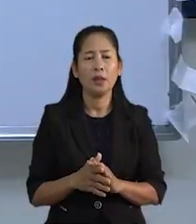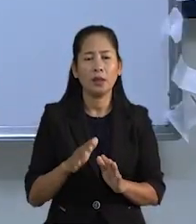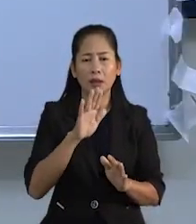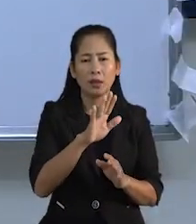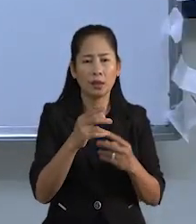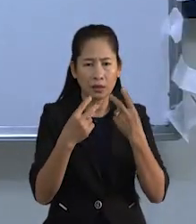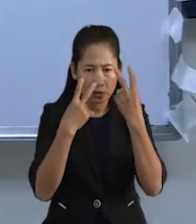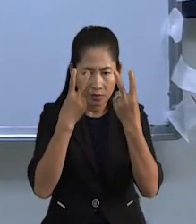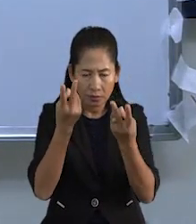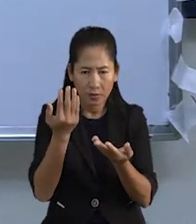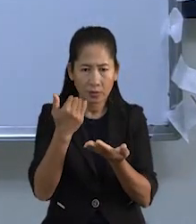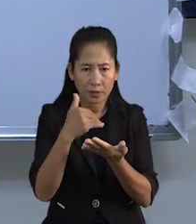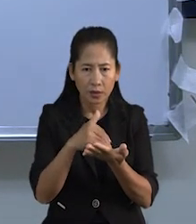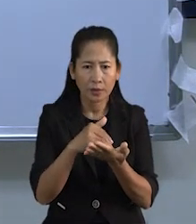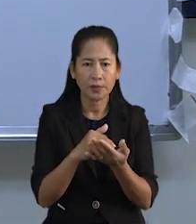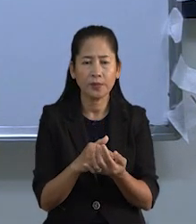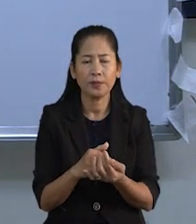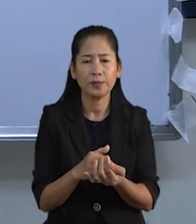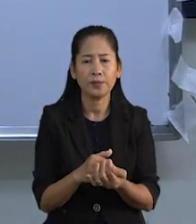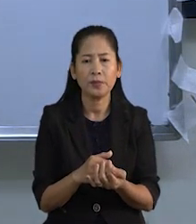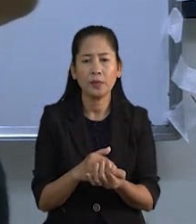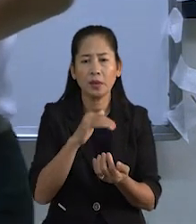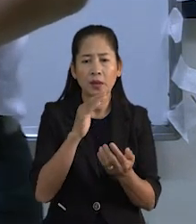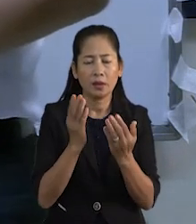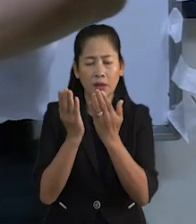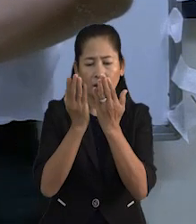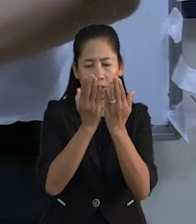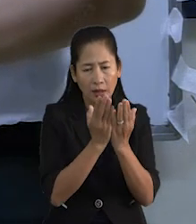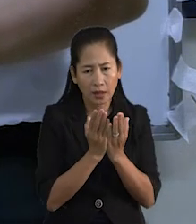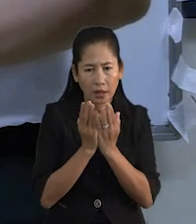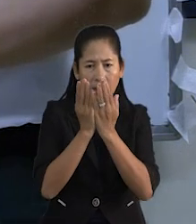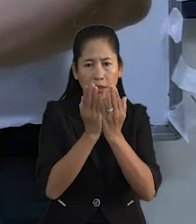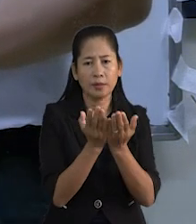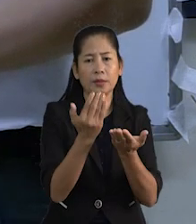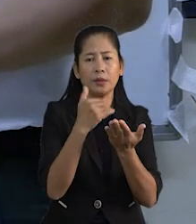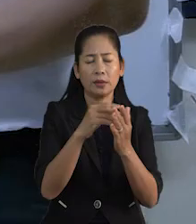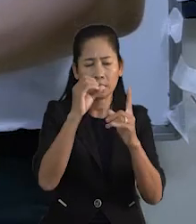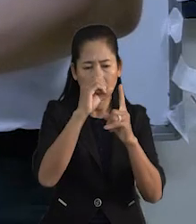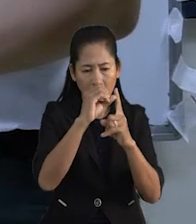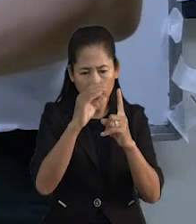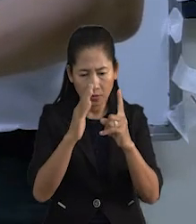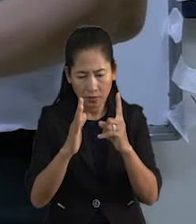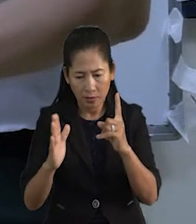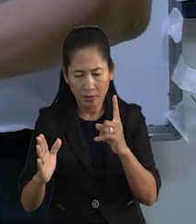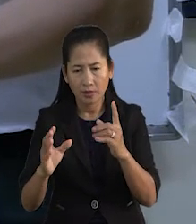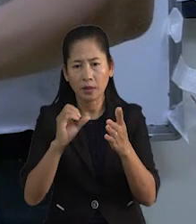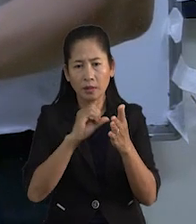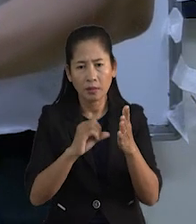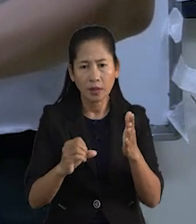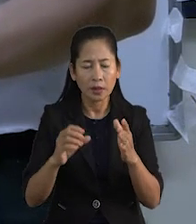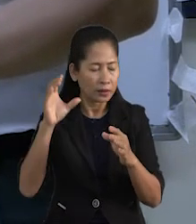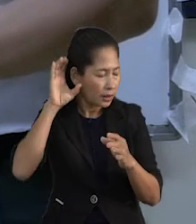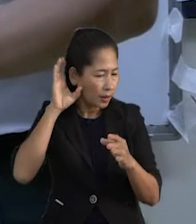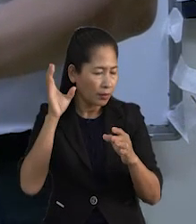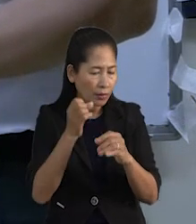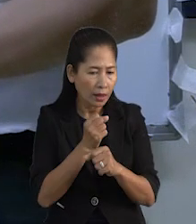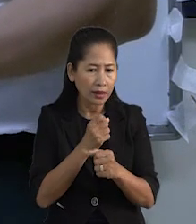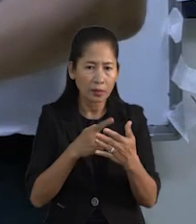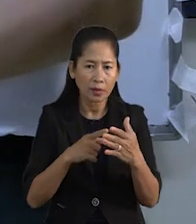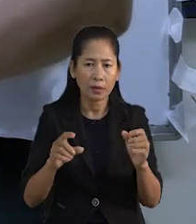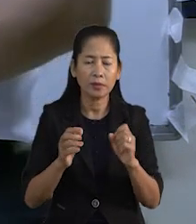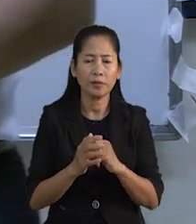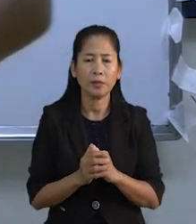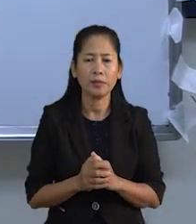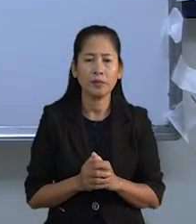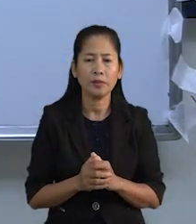ងកូនសង្កេតមើលឡើងវិញមើលហើយកូនអានខ្លឹមសារឡើងវិញតាមលំដាប់នៃរបស់នេះមើលថាអាចស្ដាប់បានដែរឬ